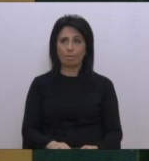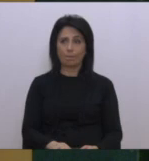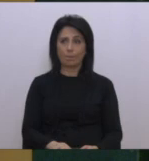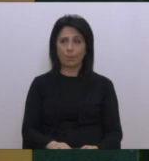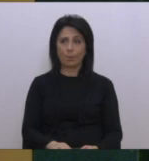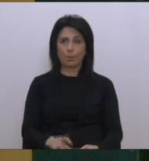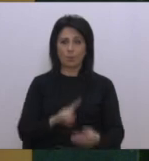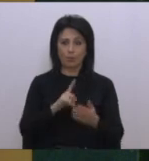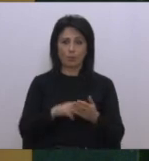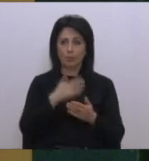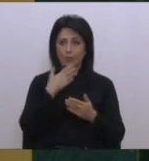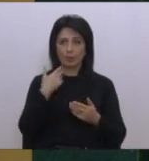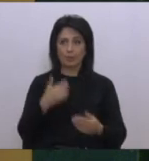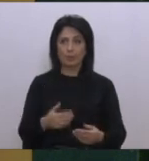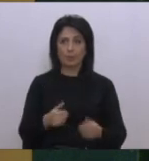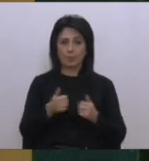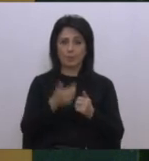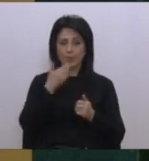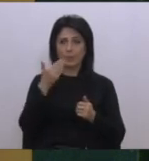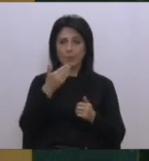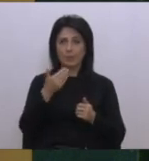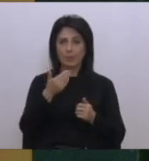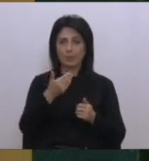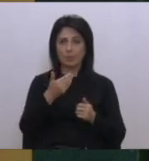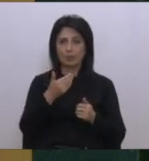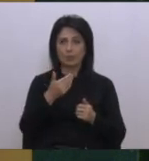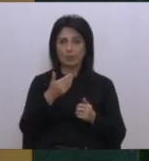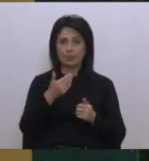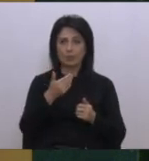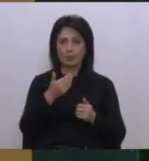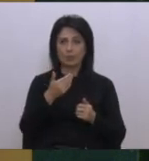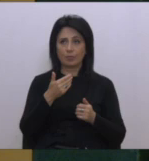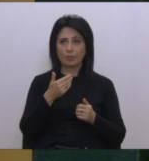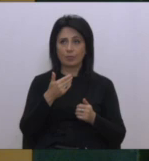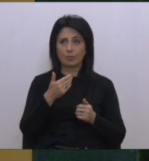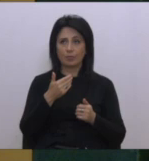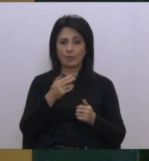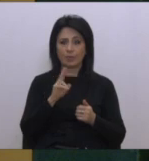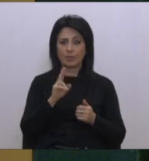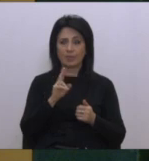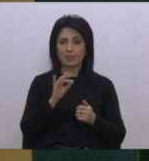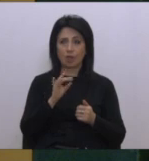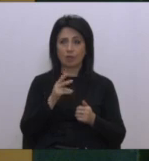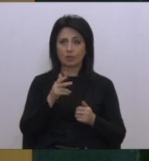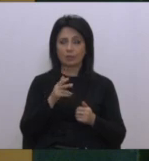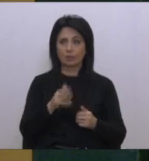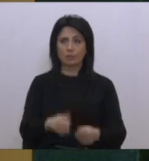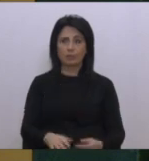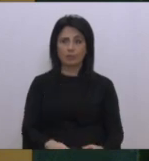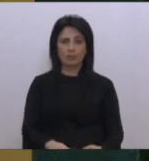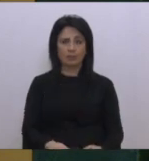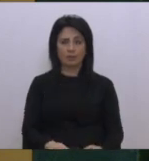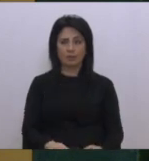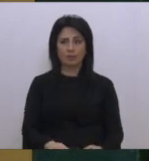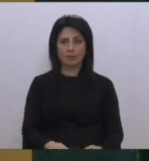მადლობთ, მეტი კითხვები არ არის. თანამშრომლებს კომით ხატია ძილოსანი ადგილიდან სამწუხაროდ.